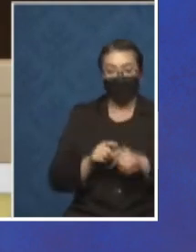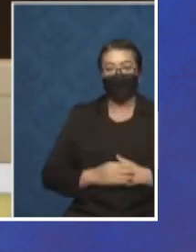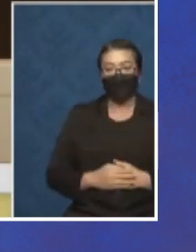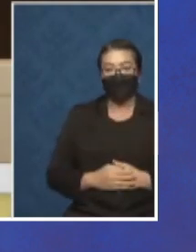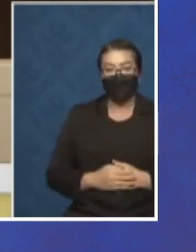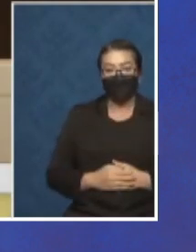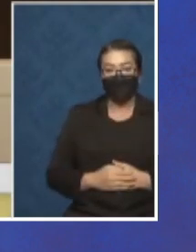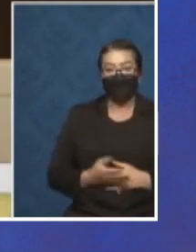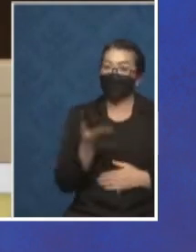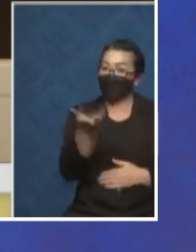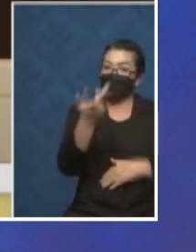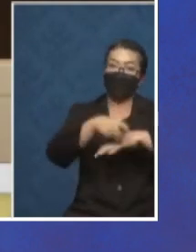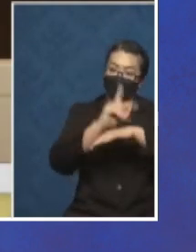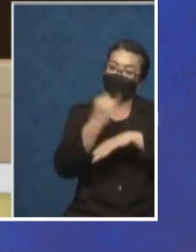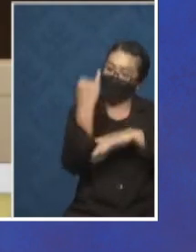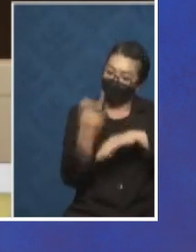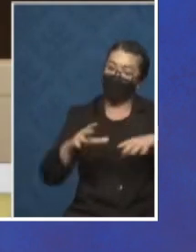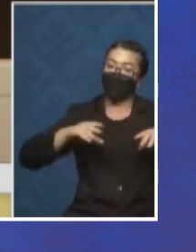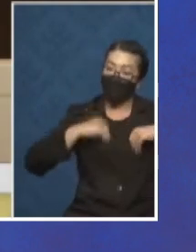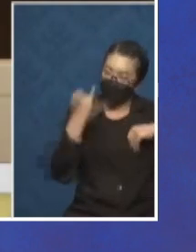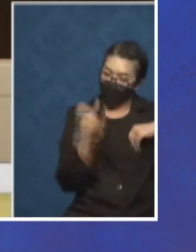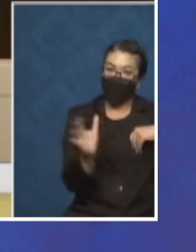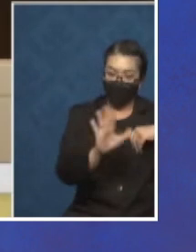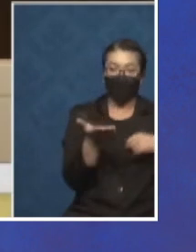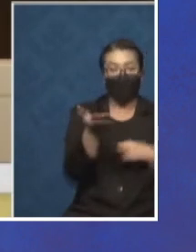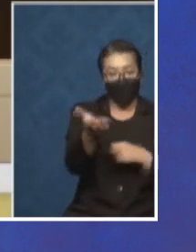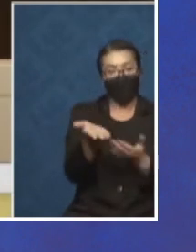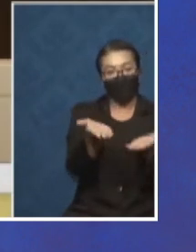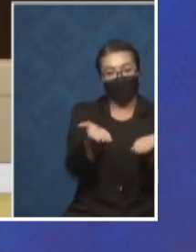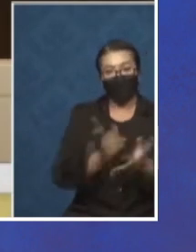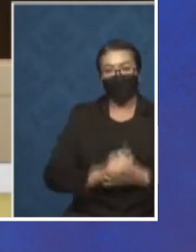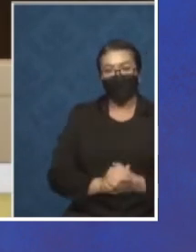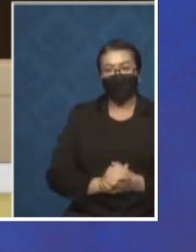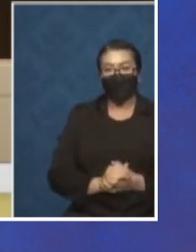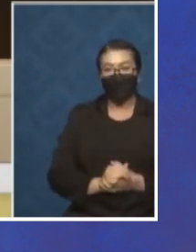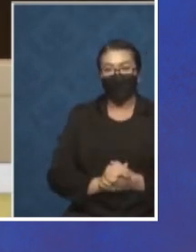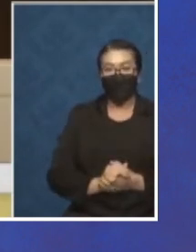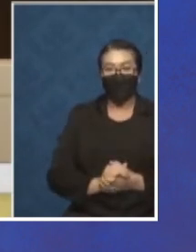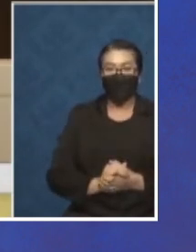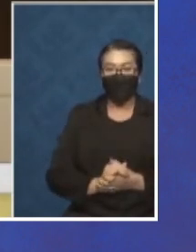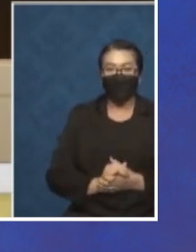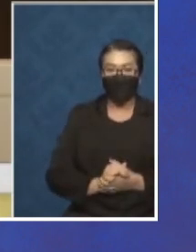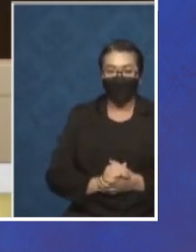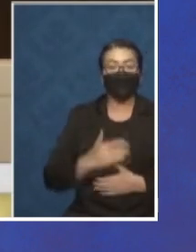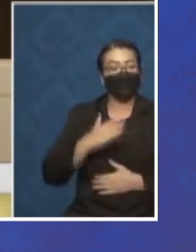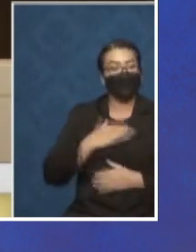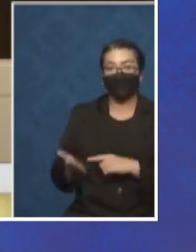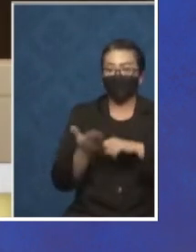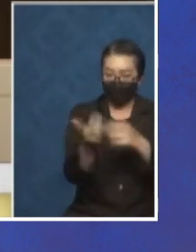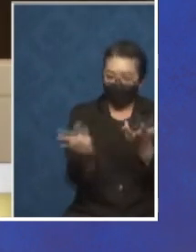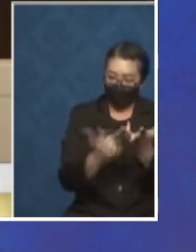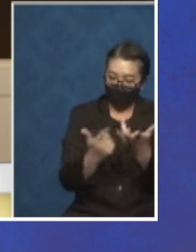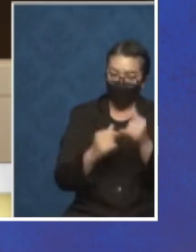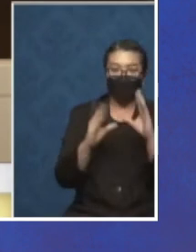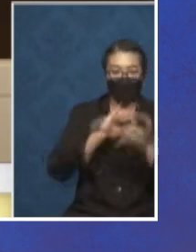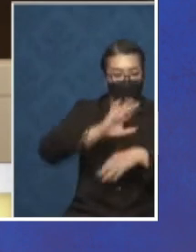อีกไอ้นี่คือผลกระทบและแนวทางแก้ไขกัดเซาะชายฝั่งทะเลไทยอย่างยั่งยืน ของพลังประชารัฐเนี่ยหายไป43ไม่แสดงตนเขาบ